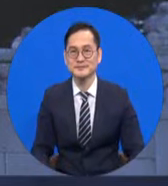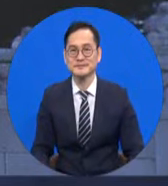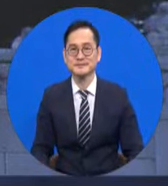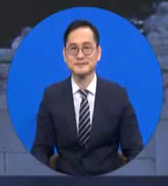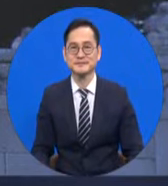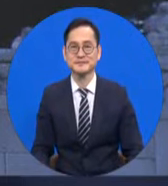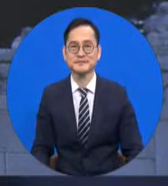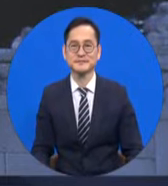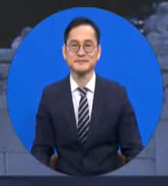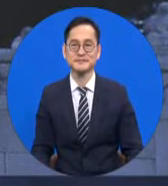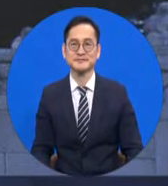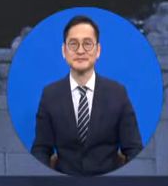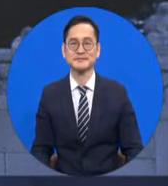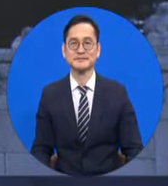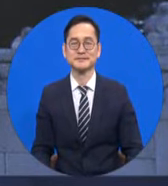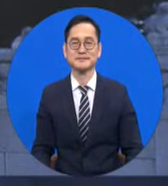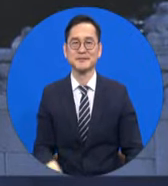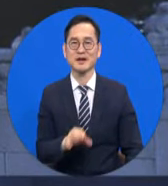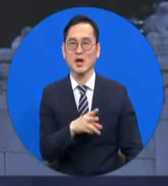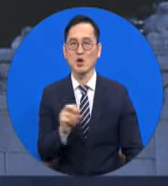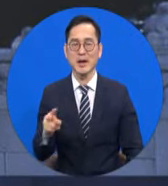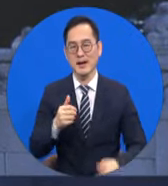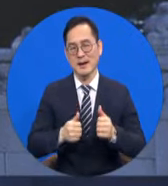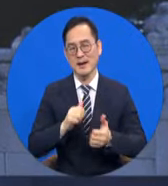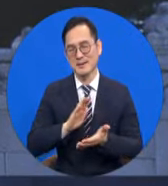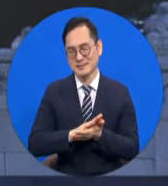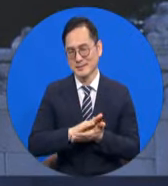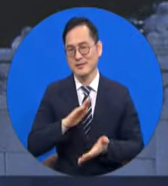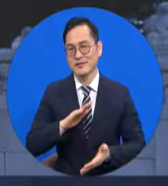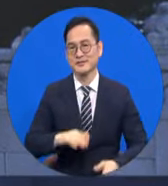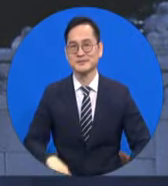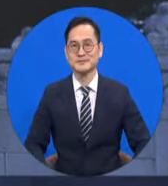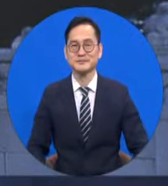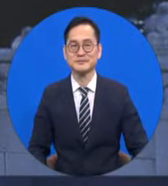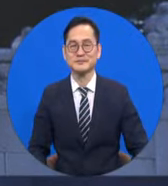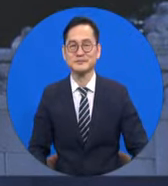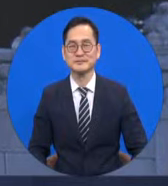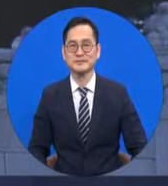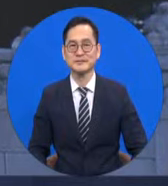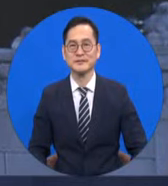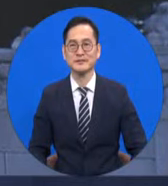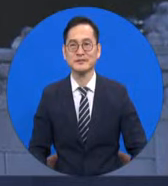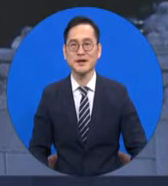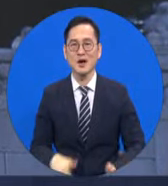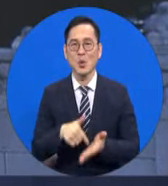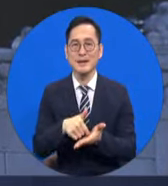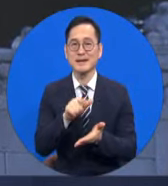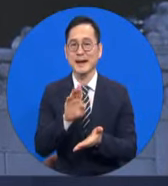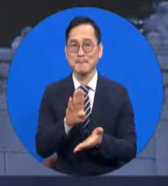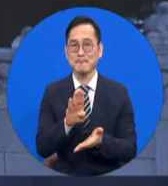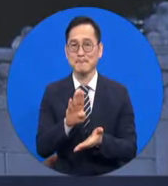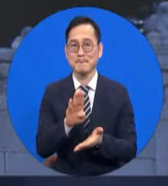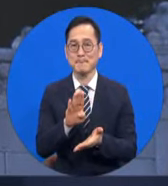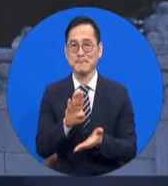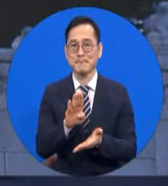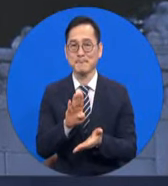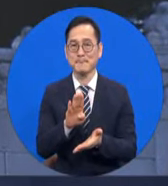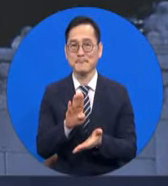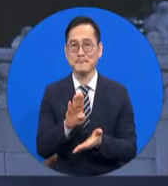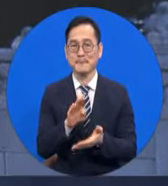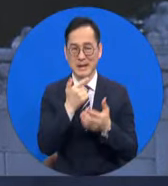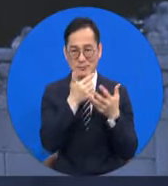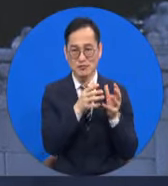여야 후보가 상당히 박빙을 하고 있습니다. 특히 광진 갑 같은 경우는 민주당의 이정헌 후보와